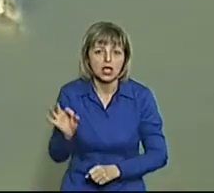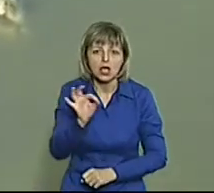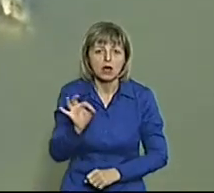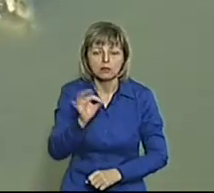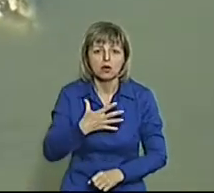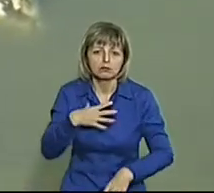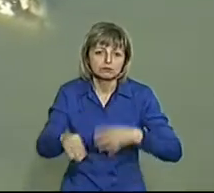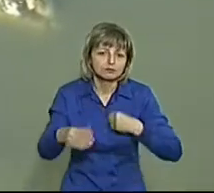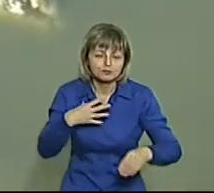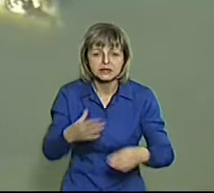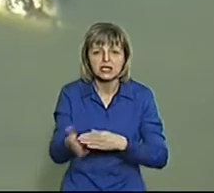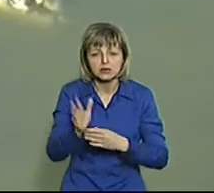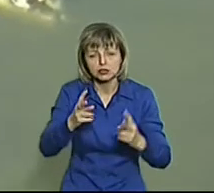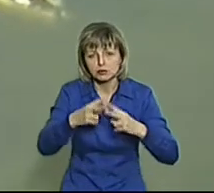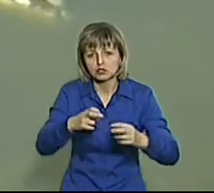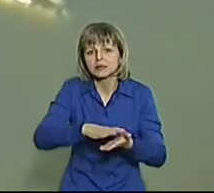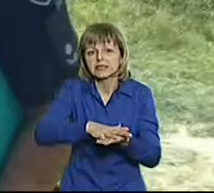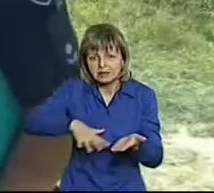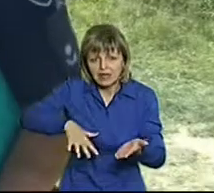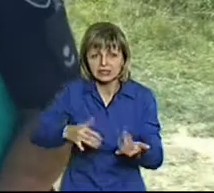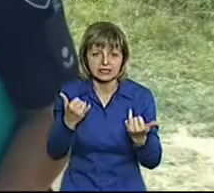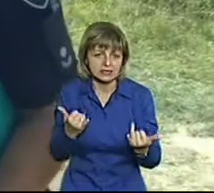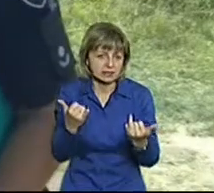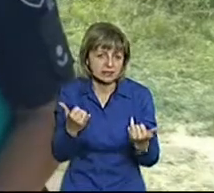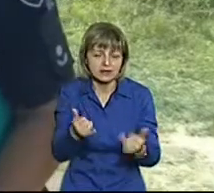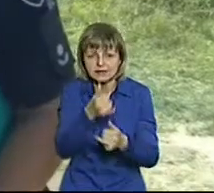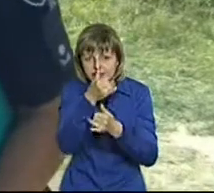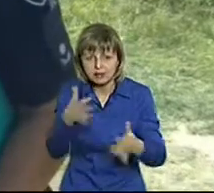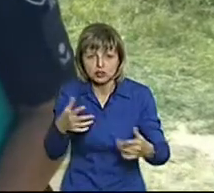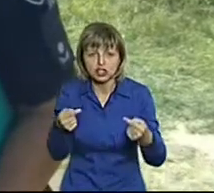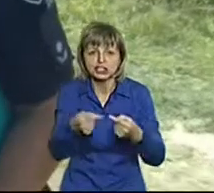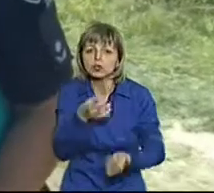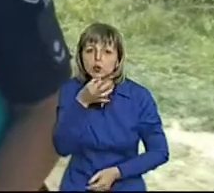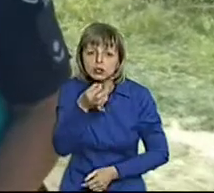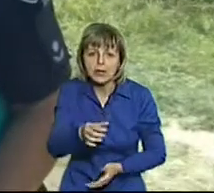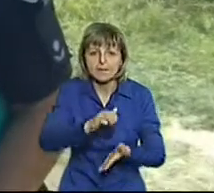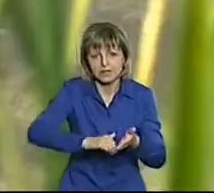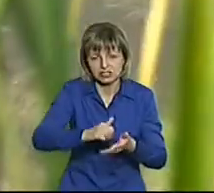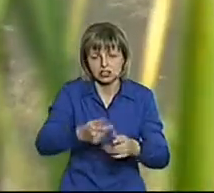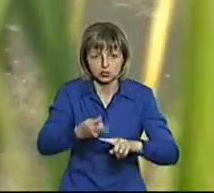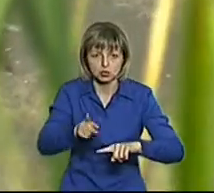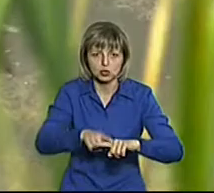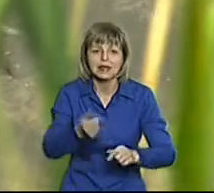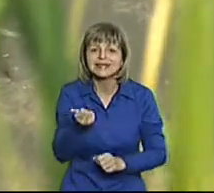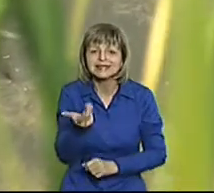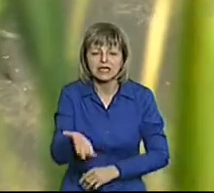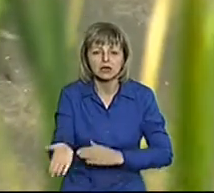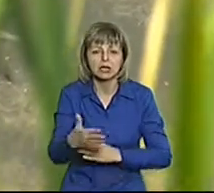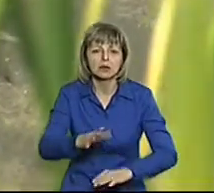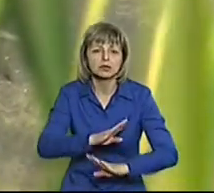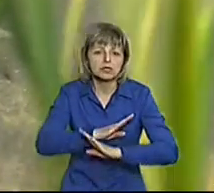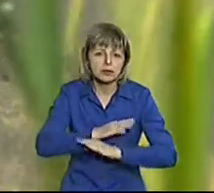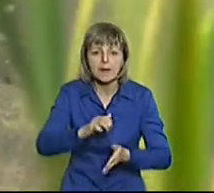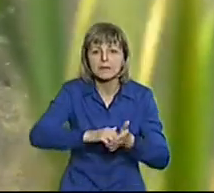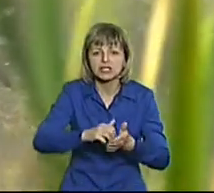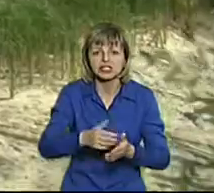мору риби будемо розбиратися в подальшому, бо на даний час неможливо чітко сказати причину цього. Скільки риби загинуло і